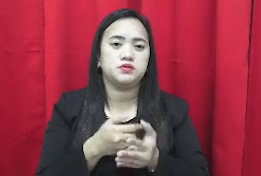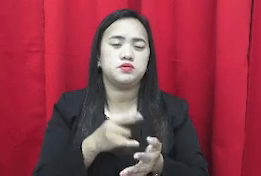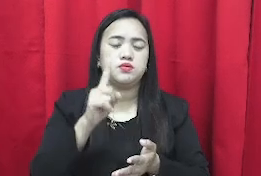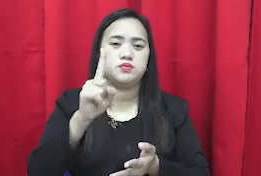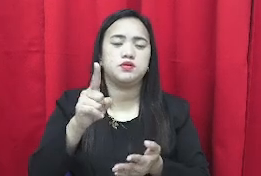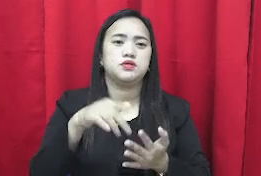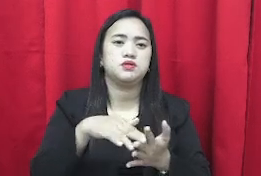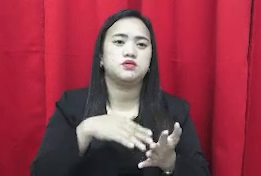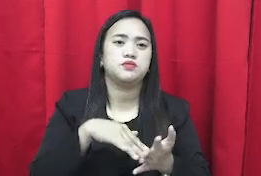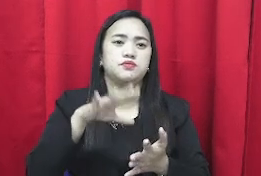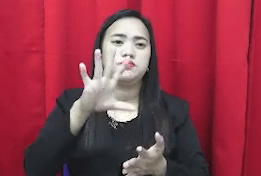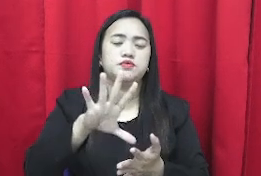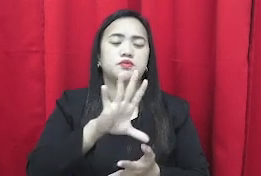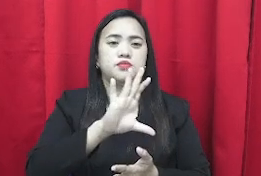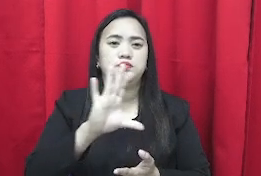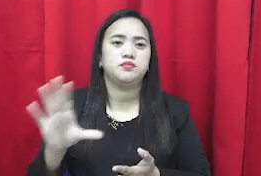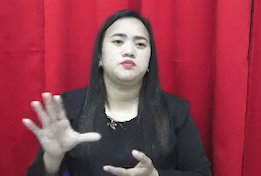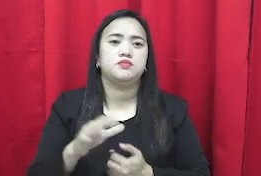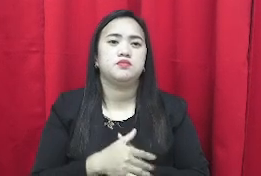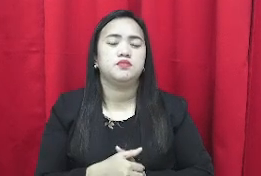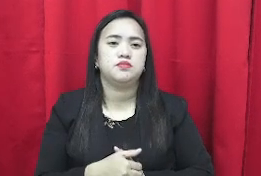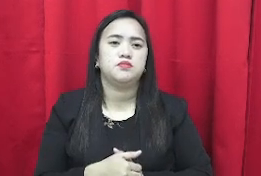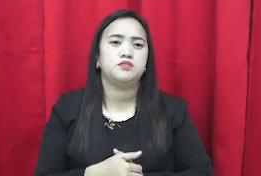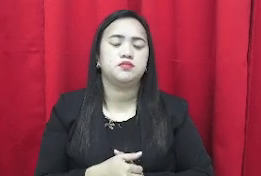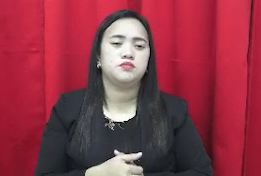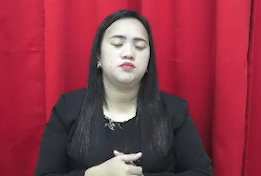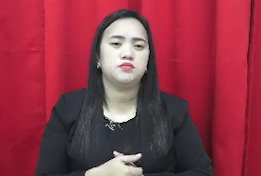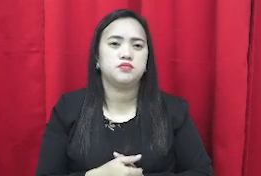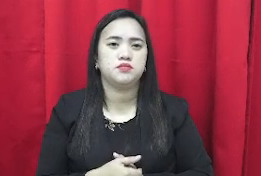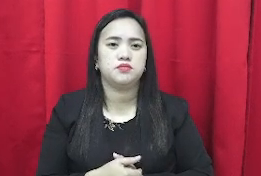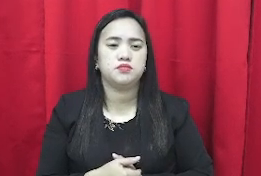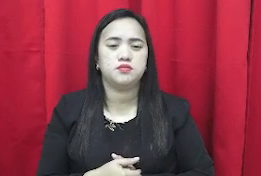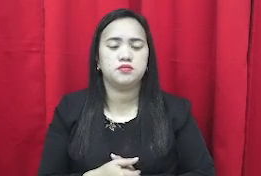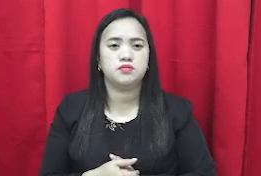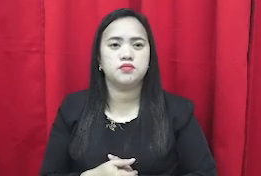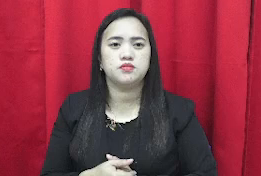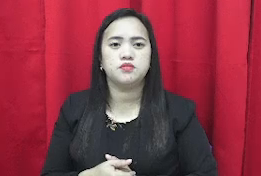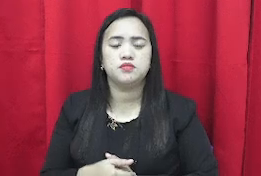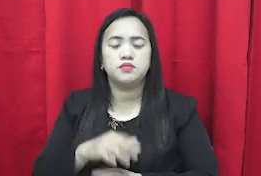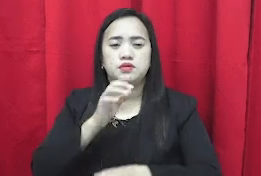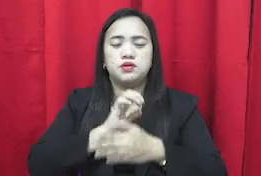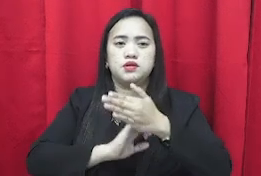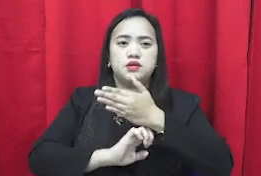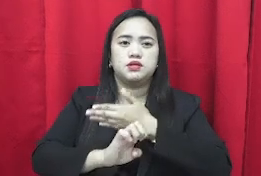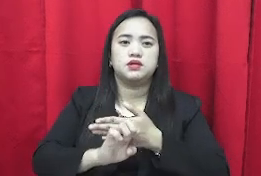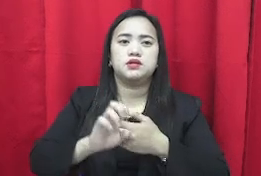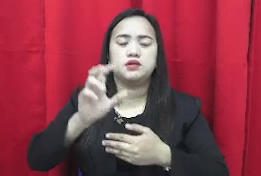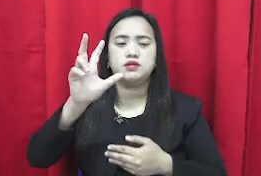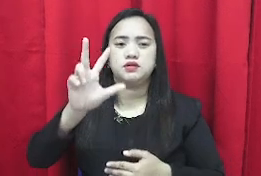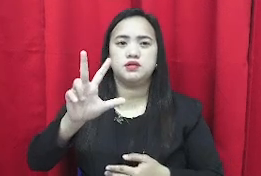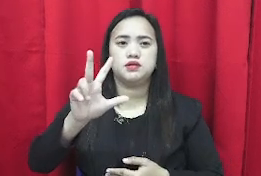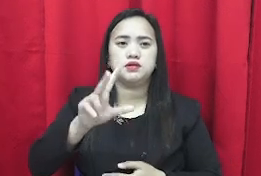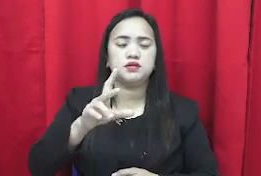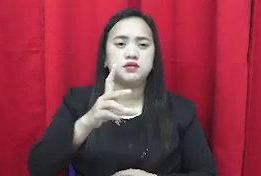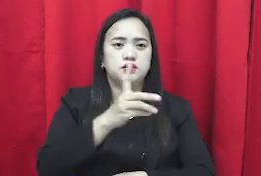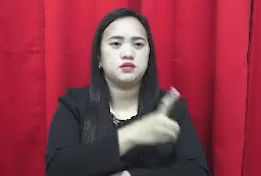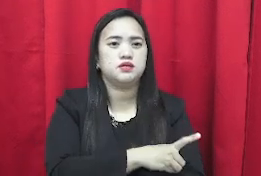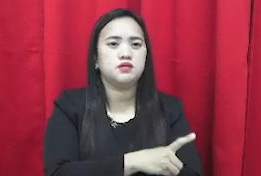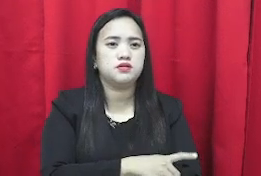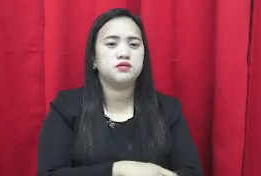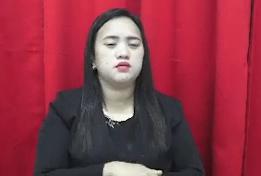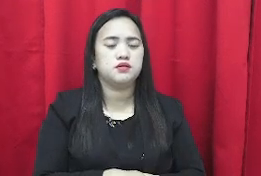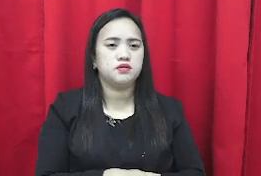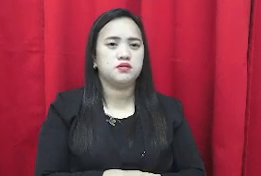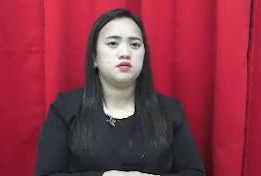manghihinayang ka na Pwede ba 3 days lang yung magiging yung ipapasok ng aking anak e nanghinayang